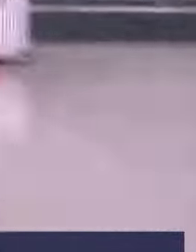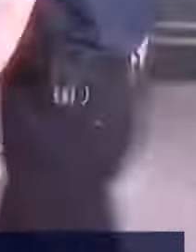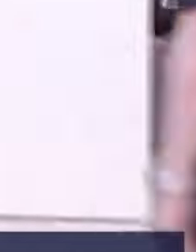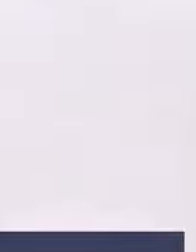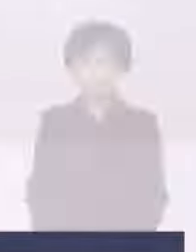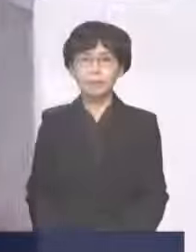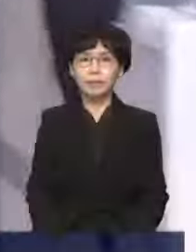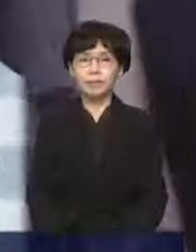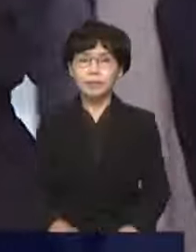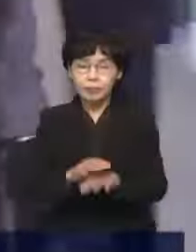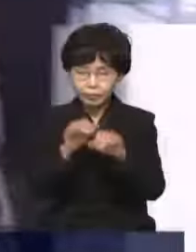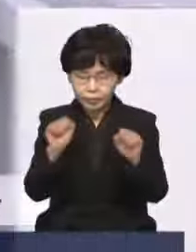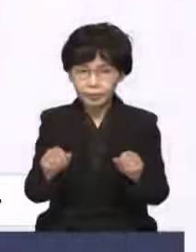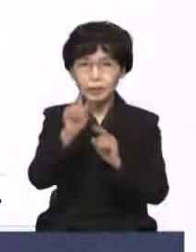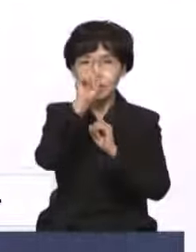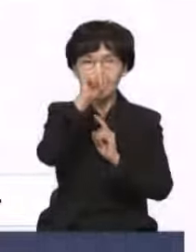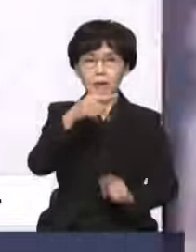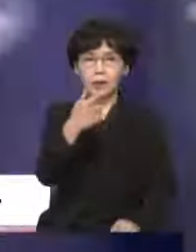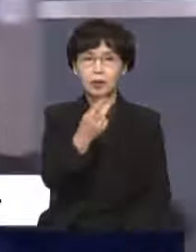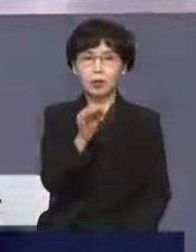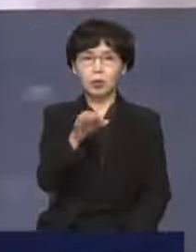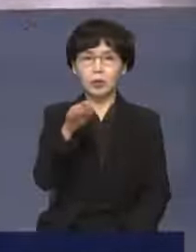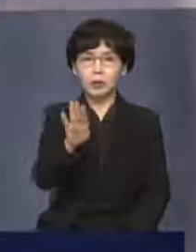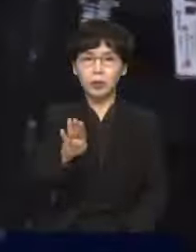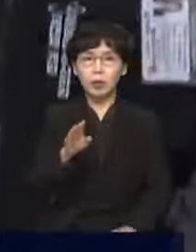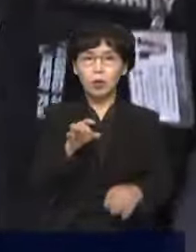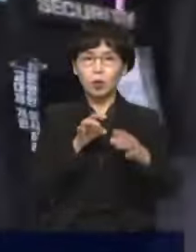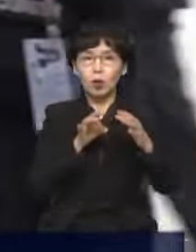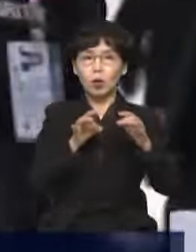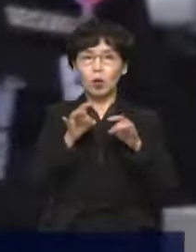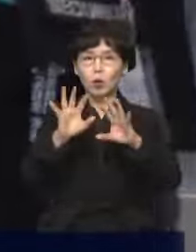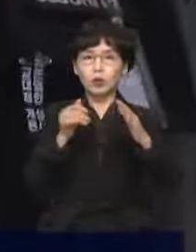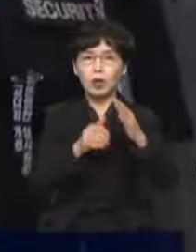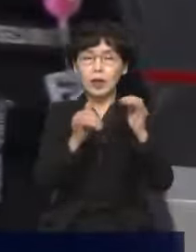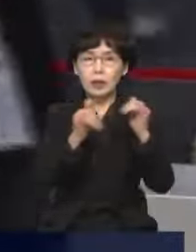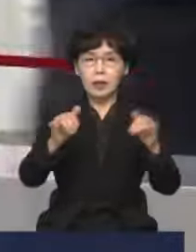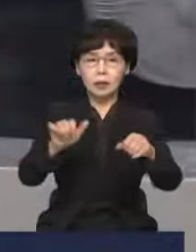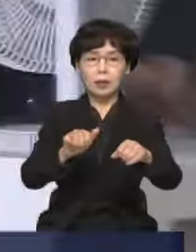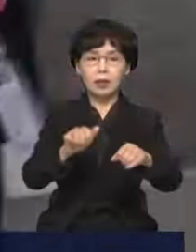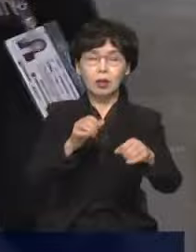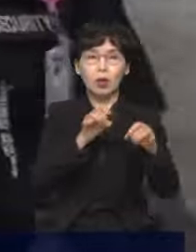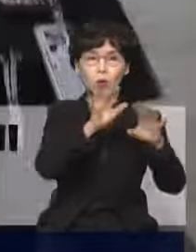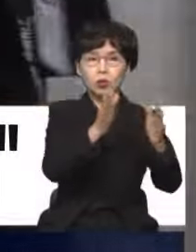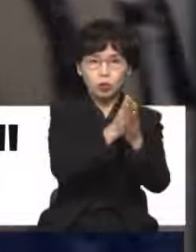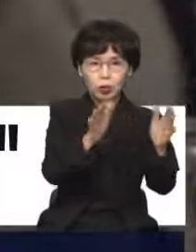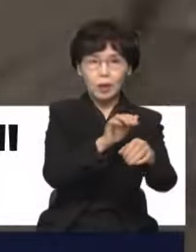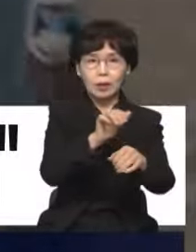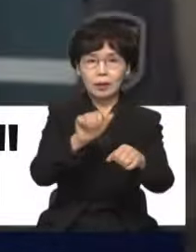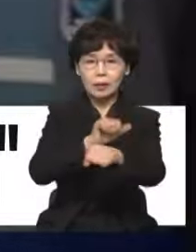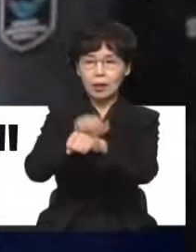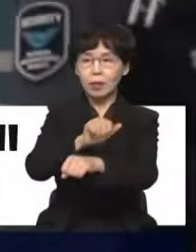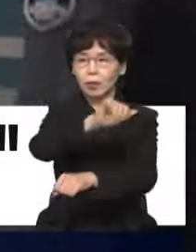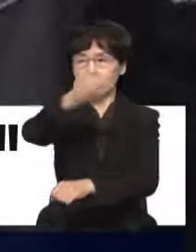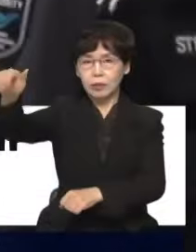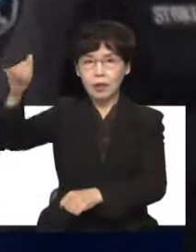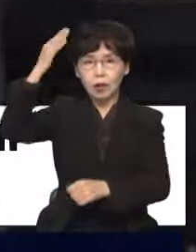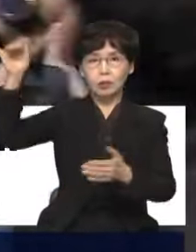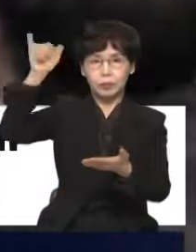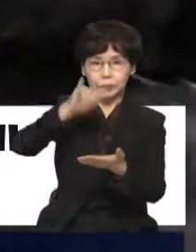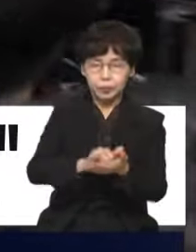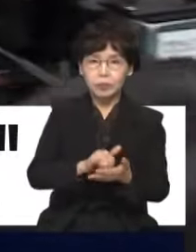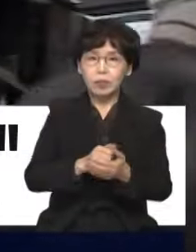이종섭 주 호주 대사는 호주에서 싱가포르를 거쳐 오늘 오전 인천공항에 도착했습니다. 출국 대화는 달리 취재에 응한 이